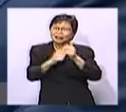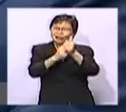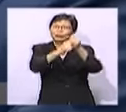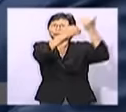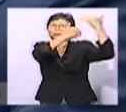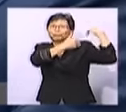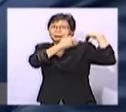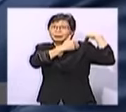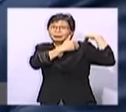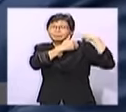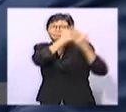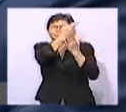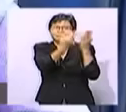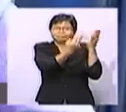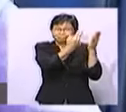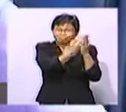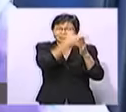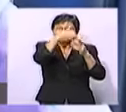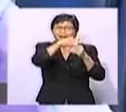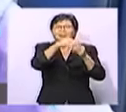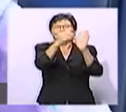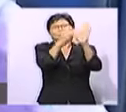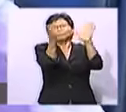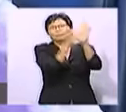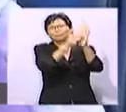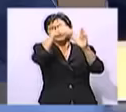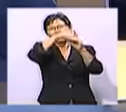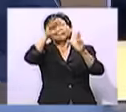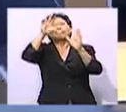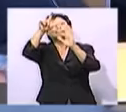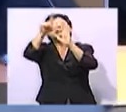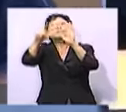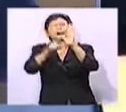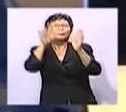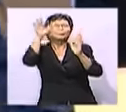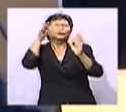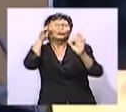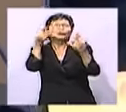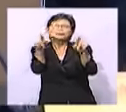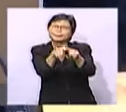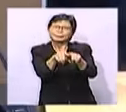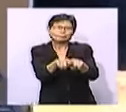peranan seperti diperuntukkan dalam Perlembagaan Persekutuan.